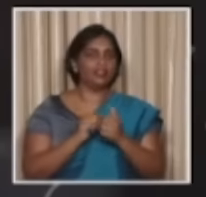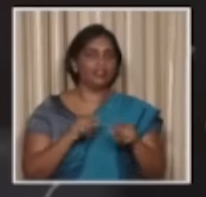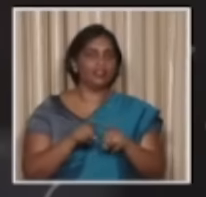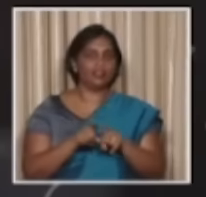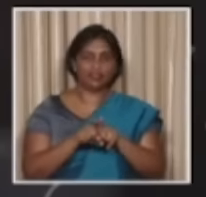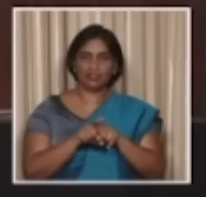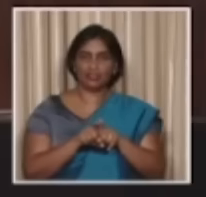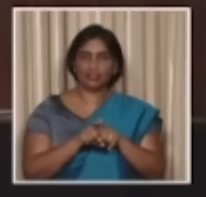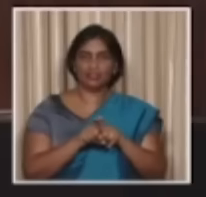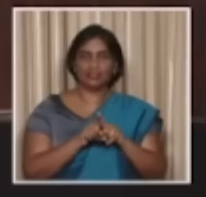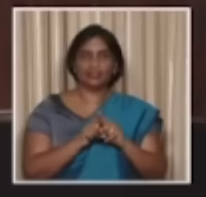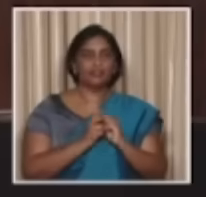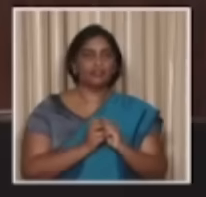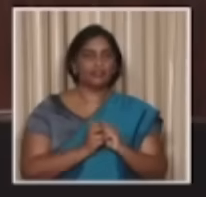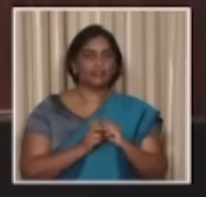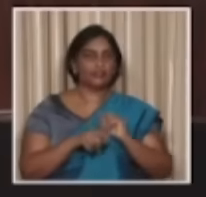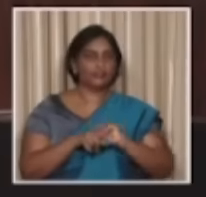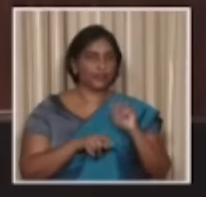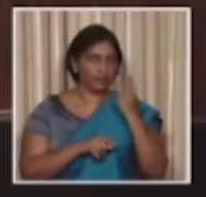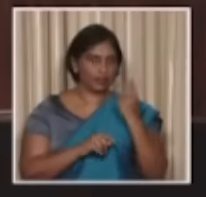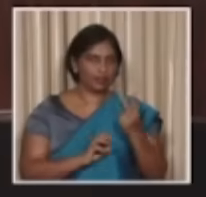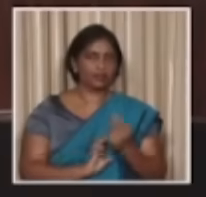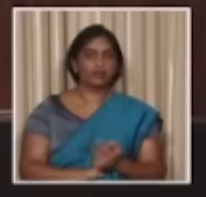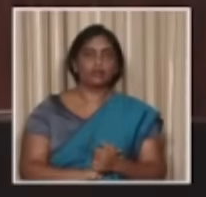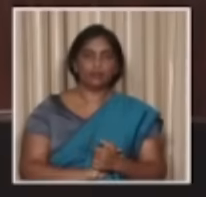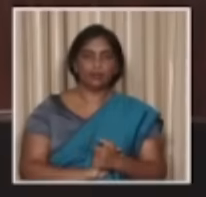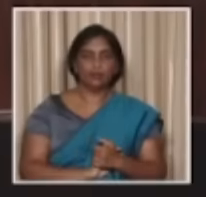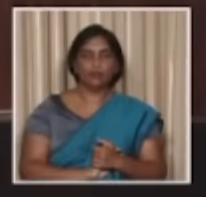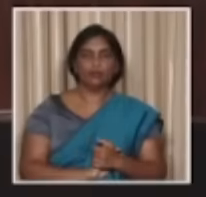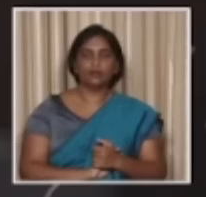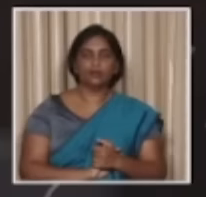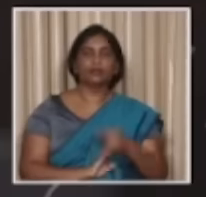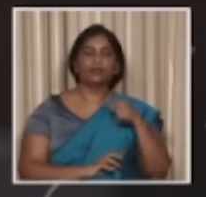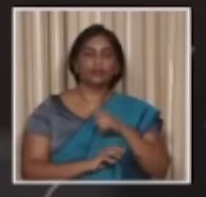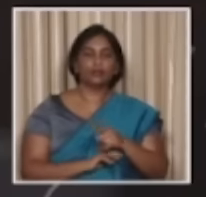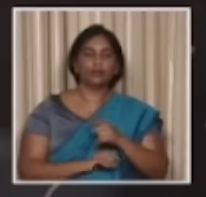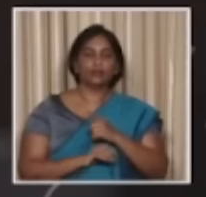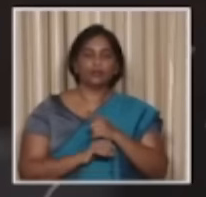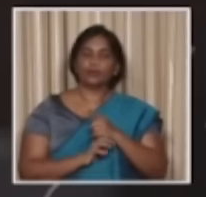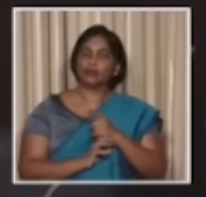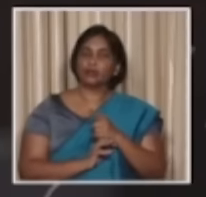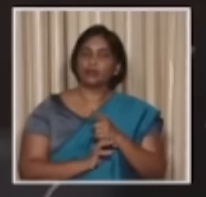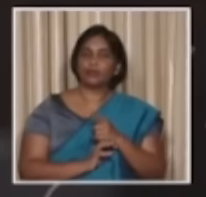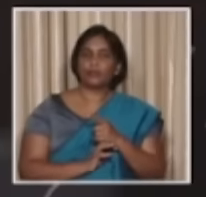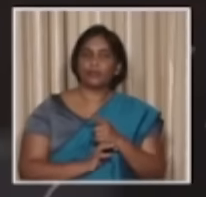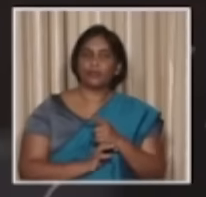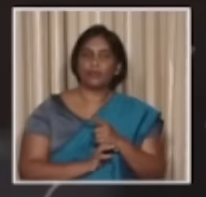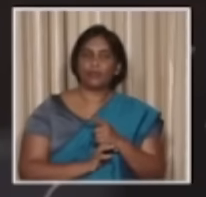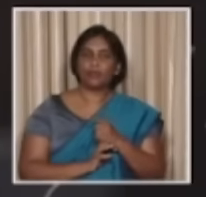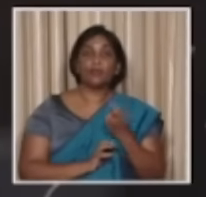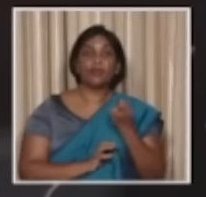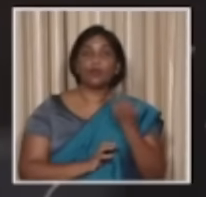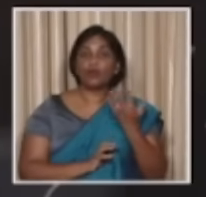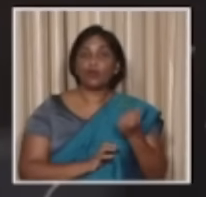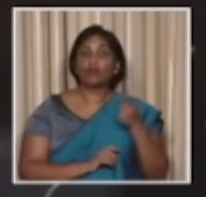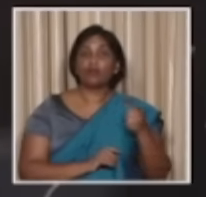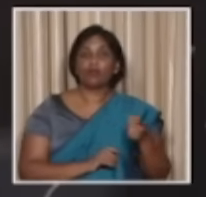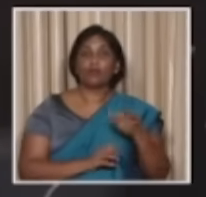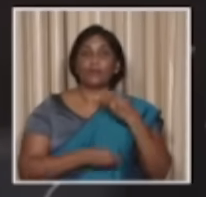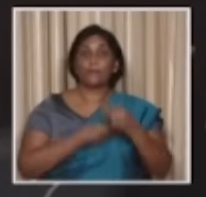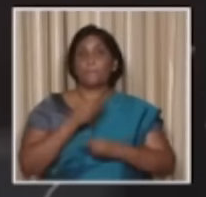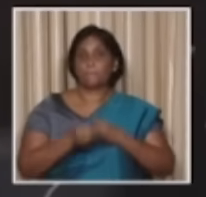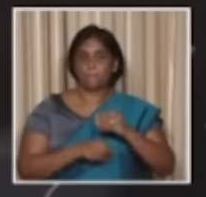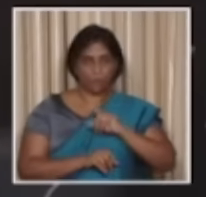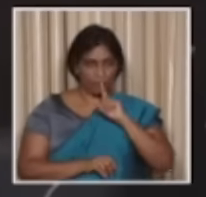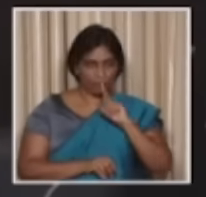කරුමන් තුමන් තව මිනිත්තු දෙකක් කාලයක් තියෙනවා ස්තුතියි අපි දැක්ක උදාහරණයක් කැඩියට සුප්‍රීම් සැට් කාගේ සල්ලිද දැන් කියන එක ආයෝජනයක්